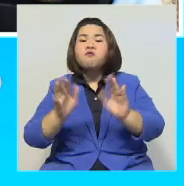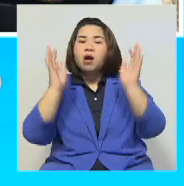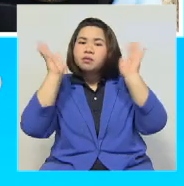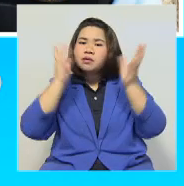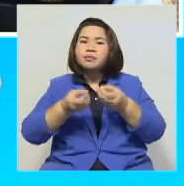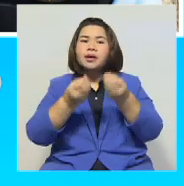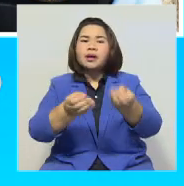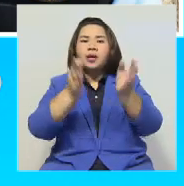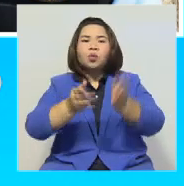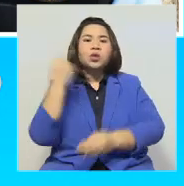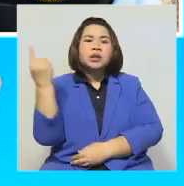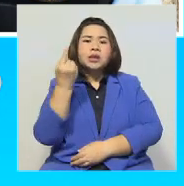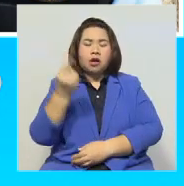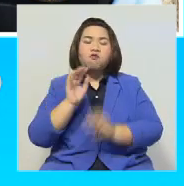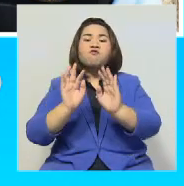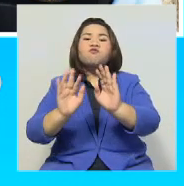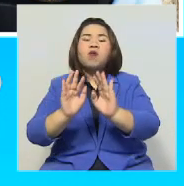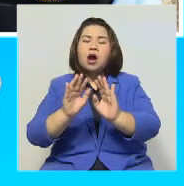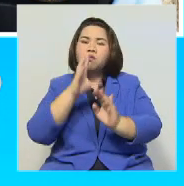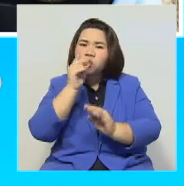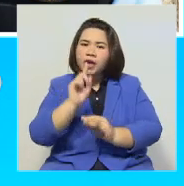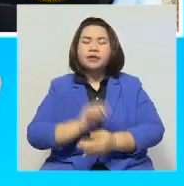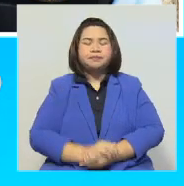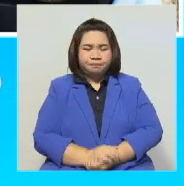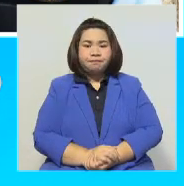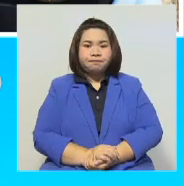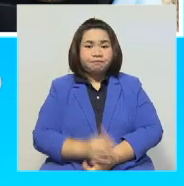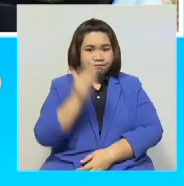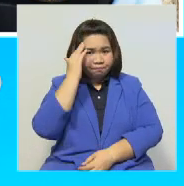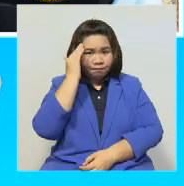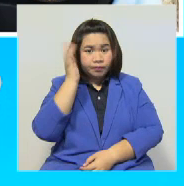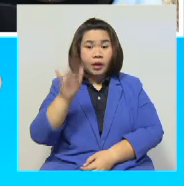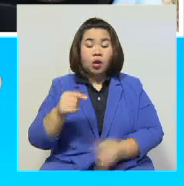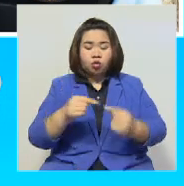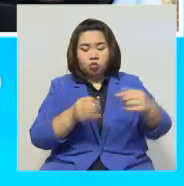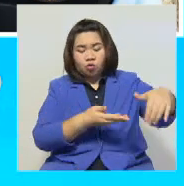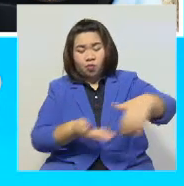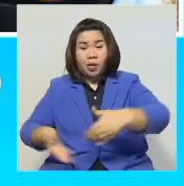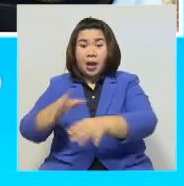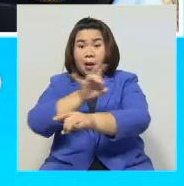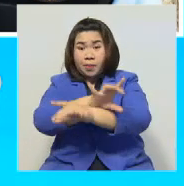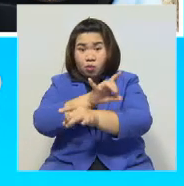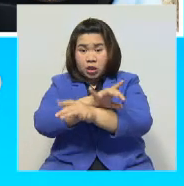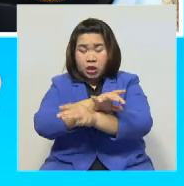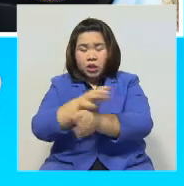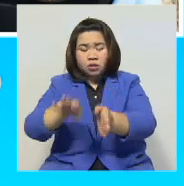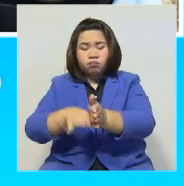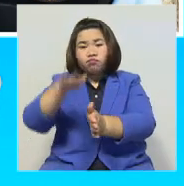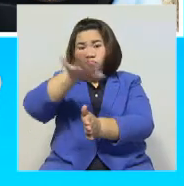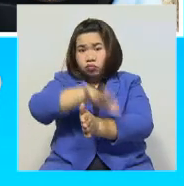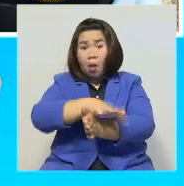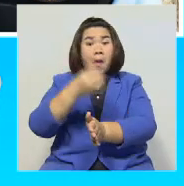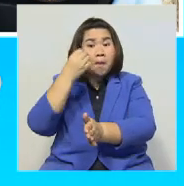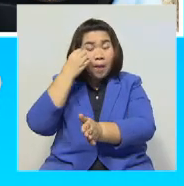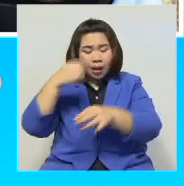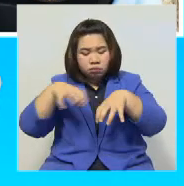เที่ยวที่จะเดินทางไปอะค่ะท่านนายอำเภอขา ครับผมครับผมคือแม่น้ำเพชรเนี่ยเรื่องการล้นตลิ่งมาเนี่ยผลหมู่บ้านที่รับผลกระ